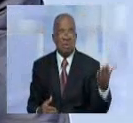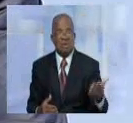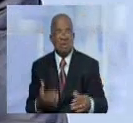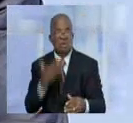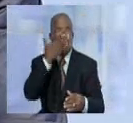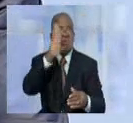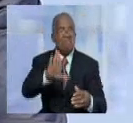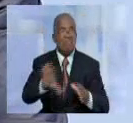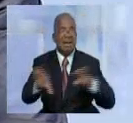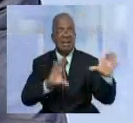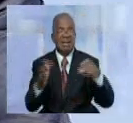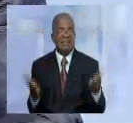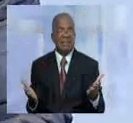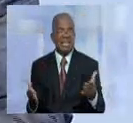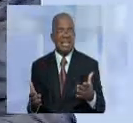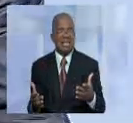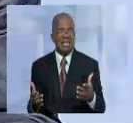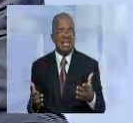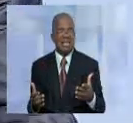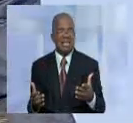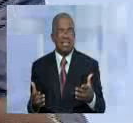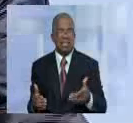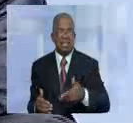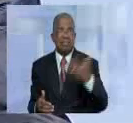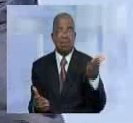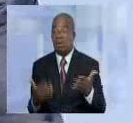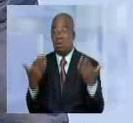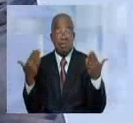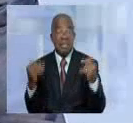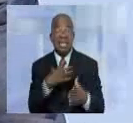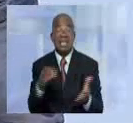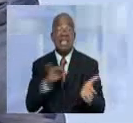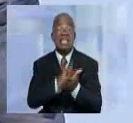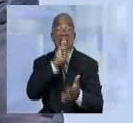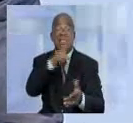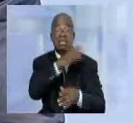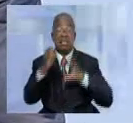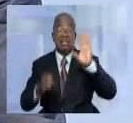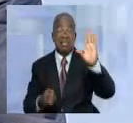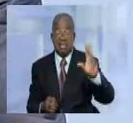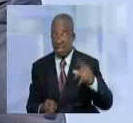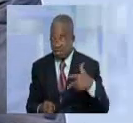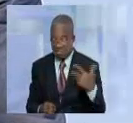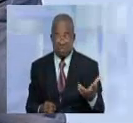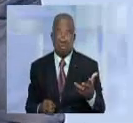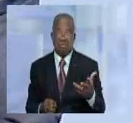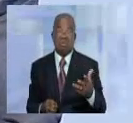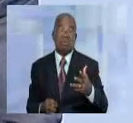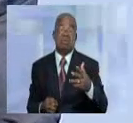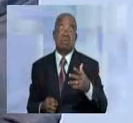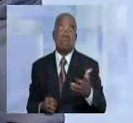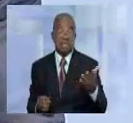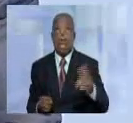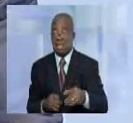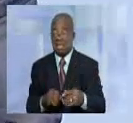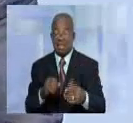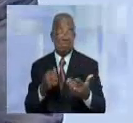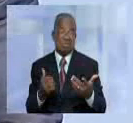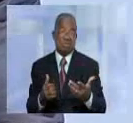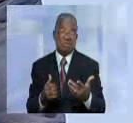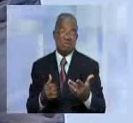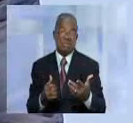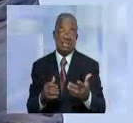je crois, 5 niveaux, c'est R+4, qui a été construit 4. Entièrement sur donc, un terrain normal. Il n'y a pas eu de contrôle, de suivi. Oui, c'est ce que je